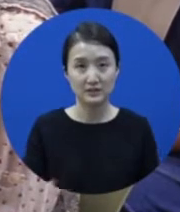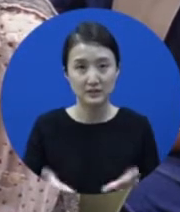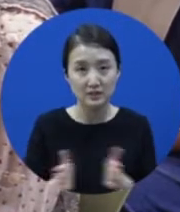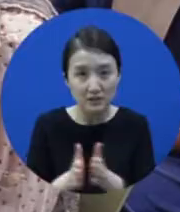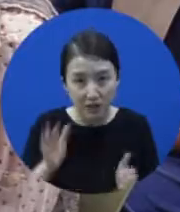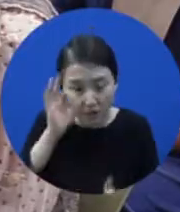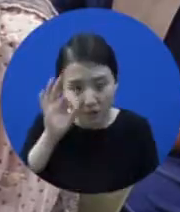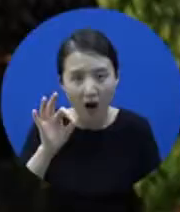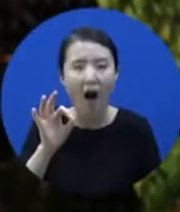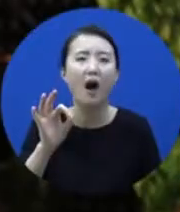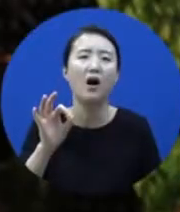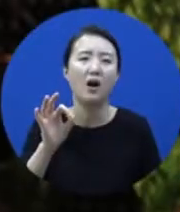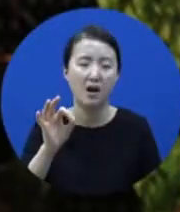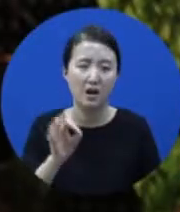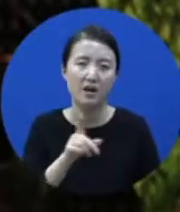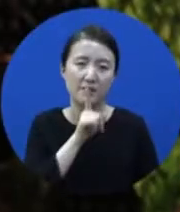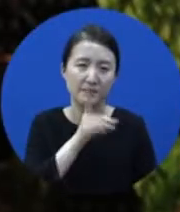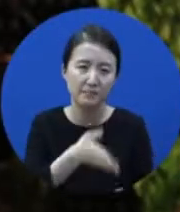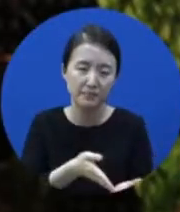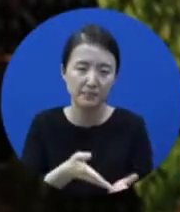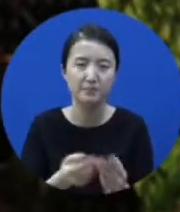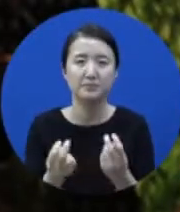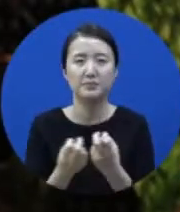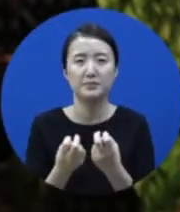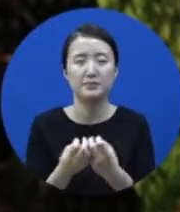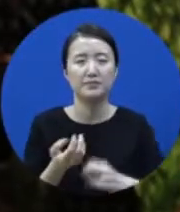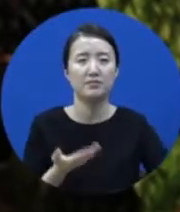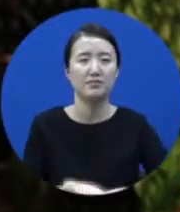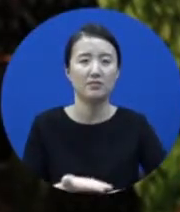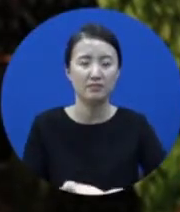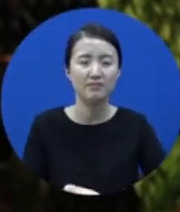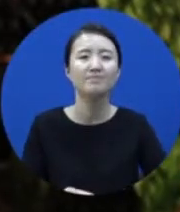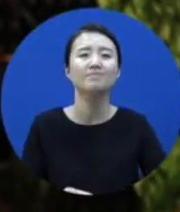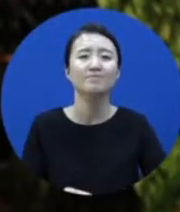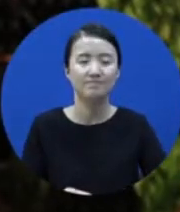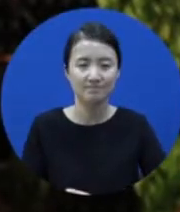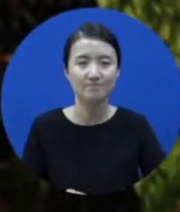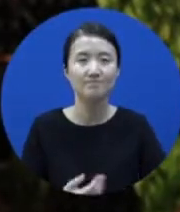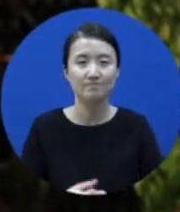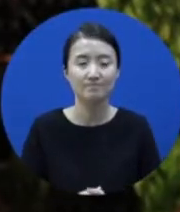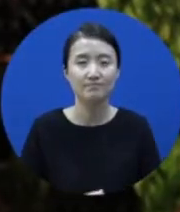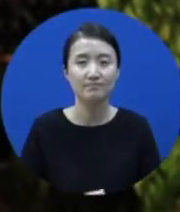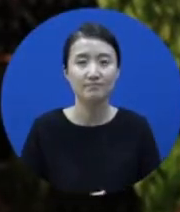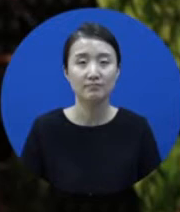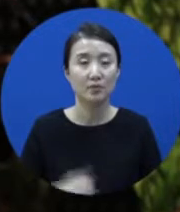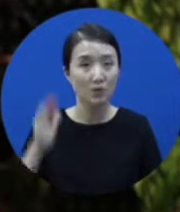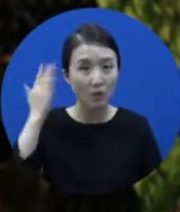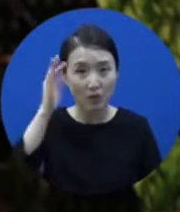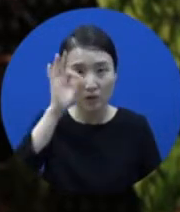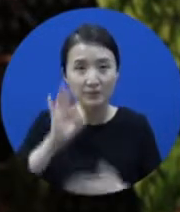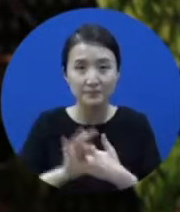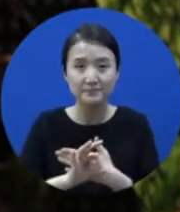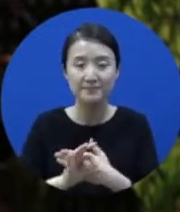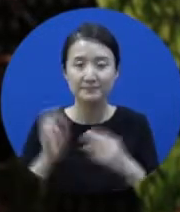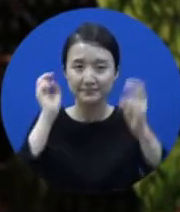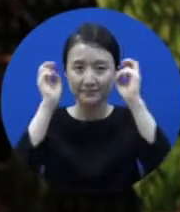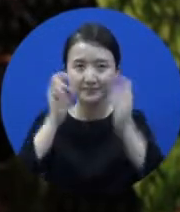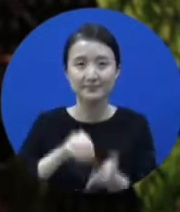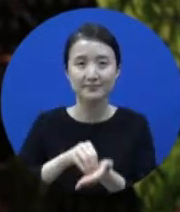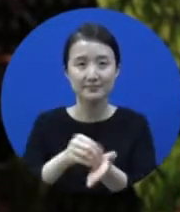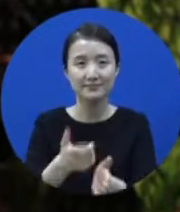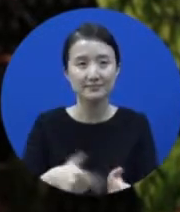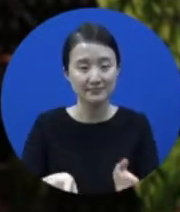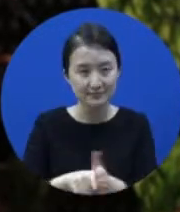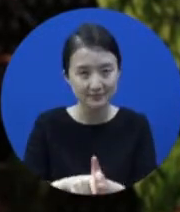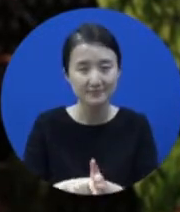그래서 제가 그 아나운서들을 이제 학생들을 키우면서 일반인 분들, 왜 특히 왜 요즘 면접 준비하는 학생들 많이